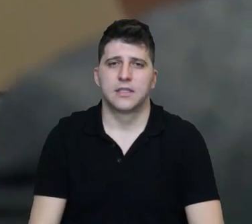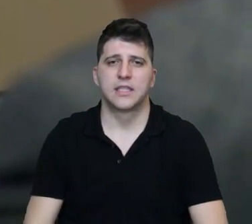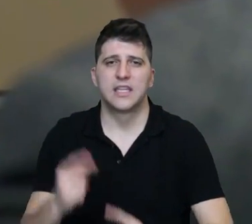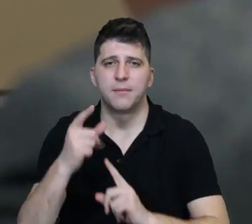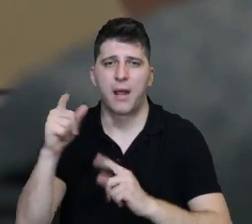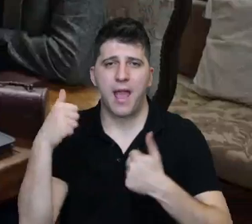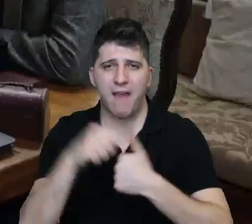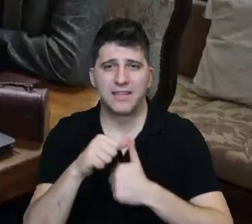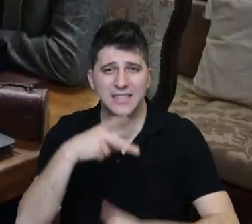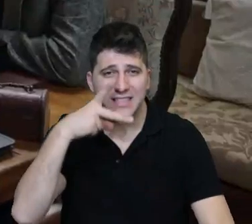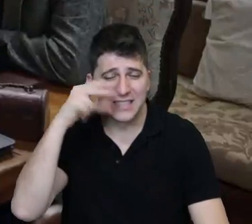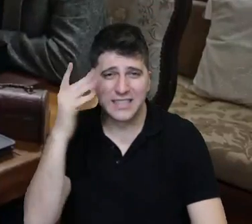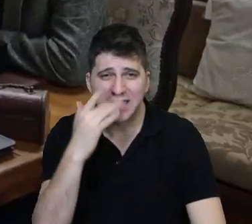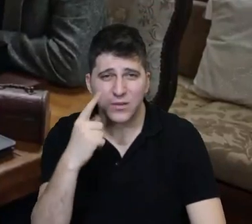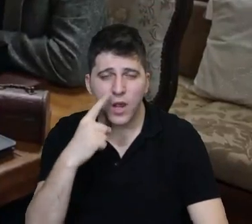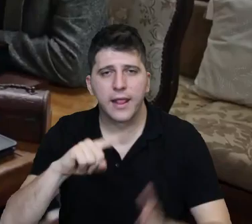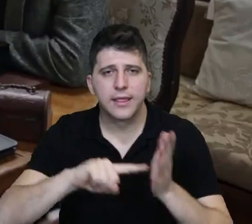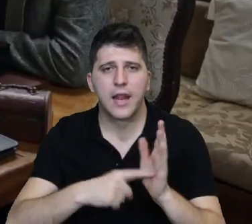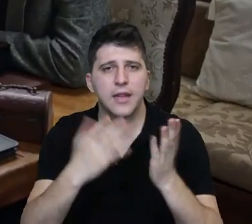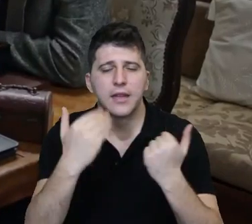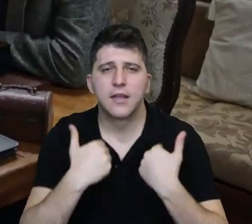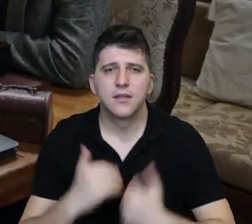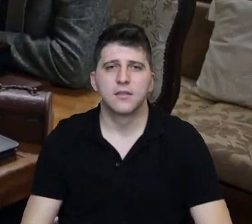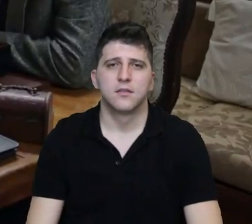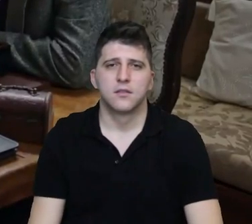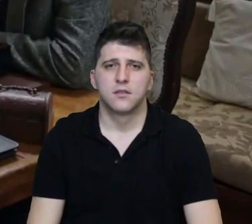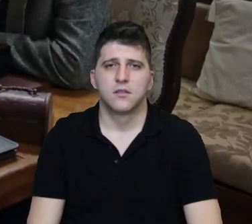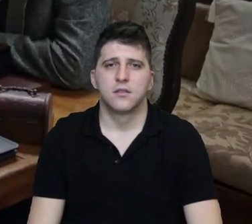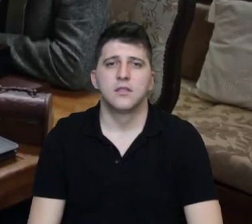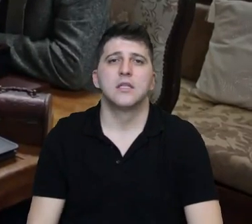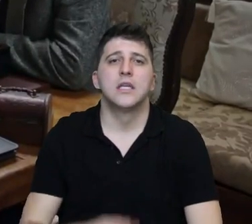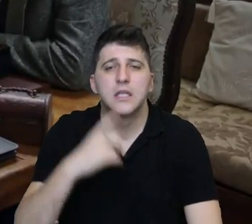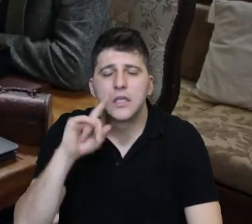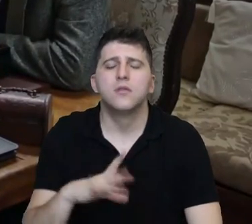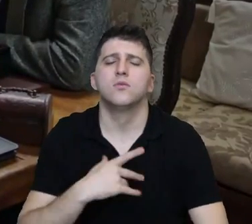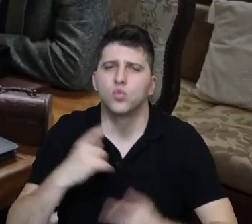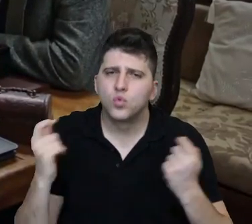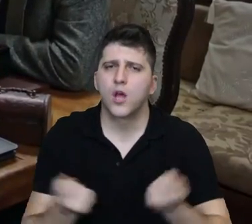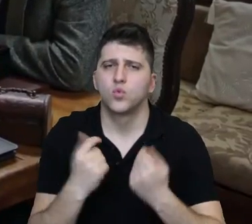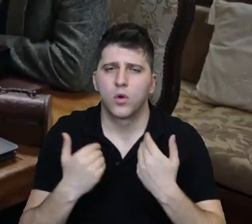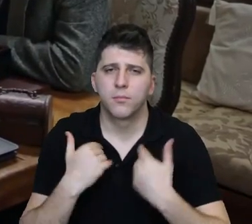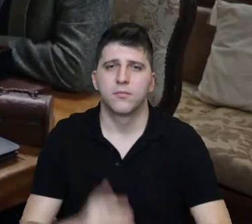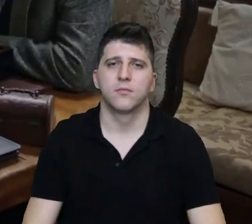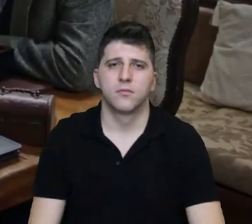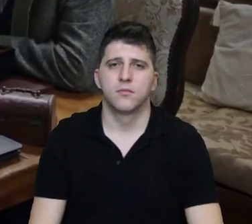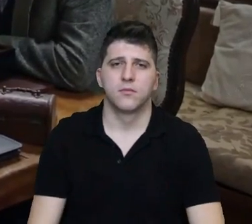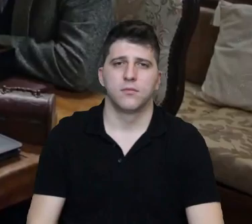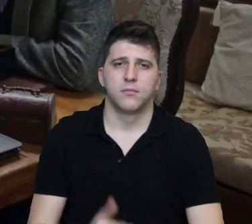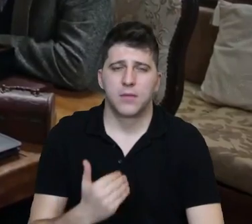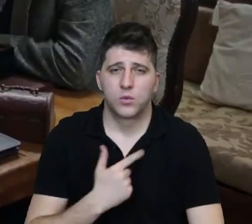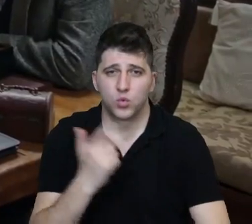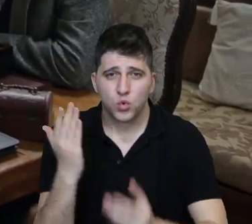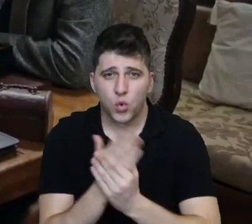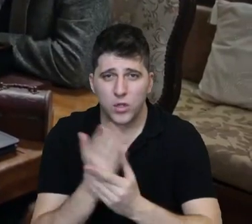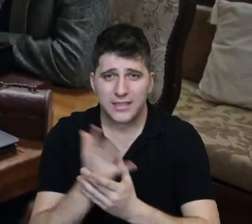İbrahim'in evliliğinin sahte olduğuna dair delil getirecekti. İnanın boş durmuyorum. Yani şeyleri, yani ben bir